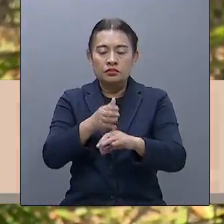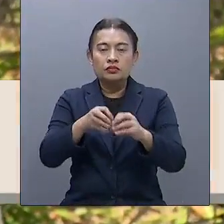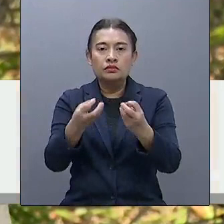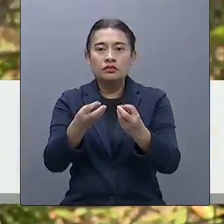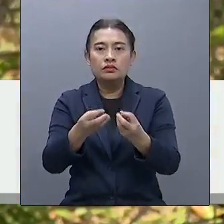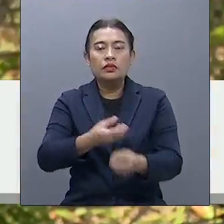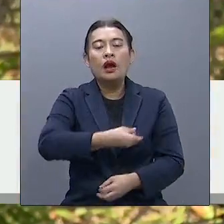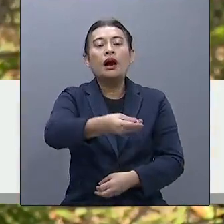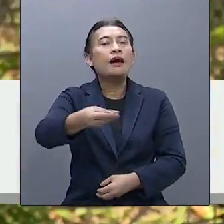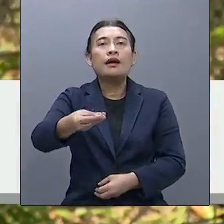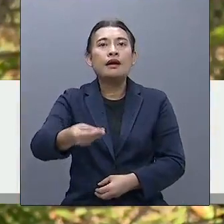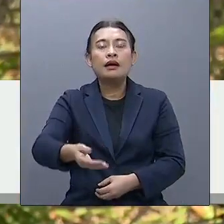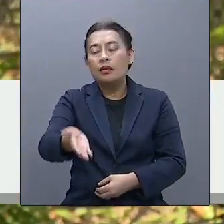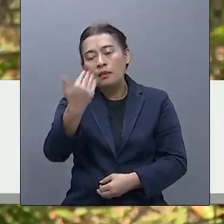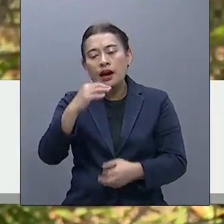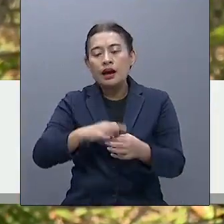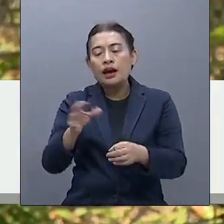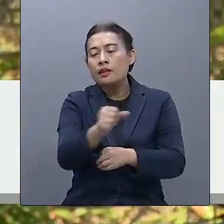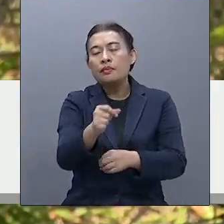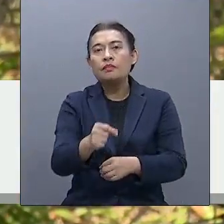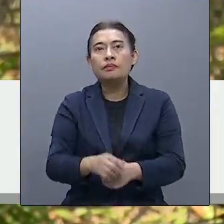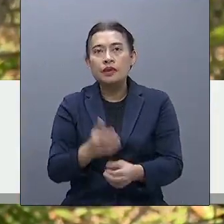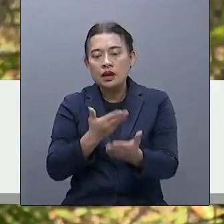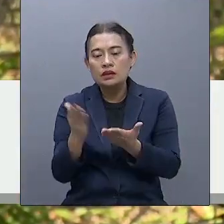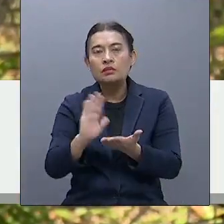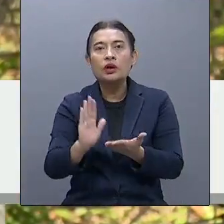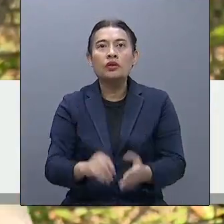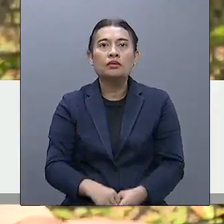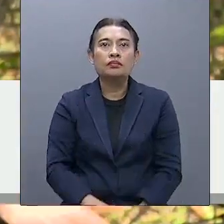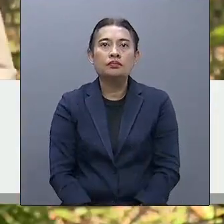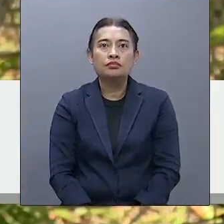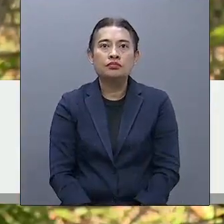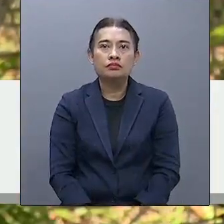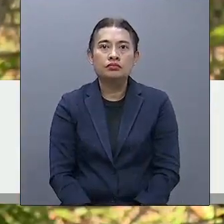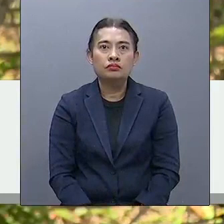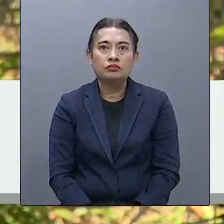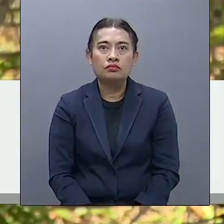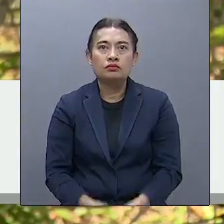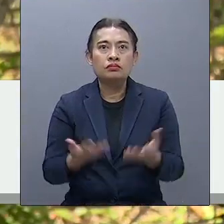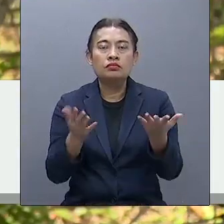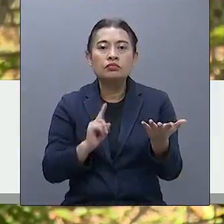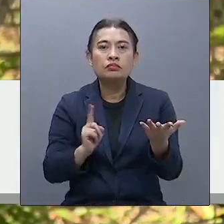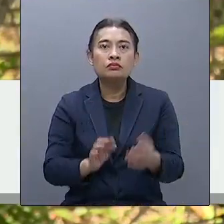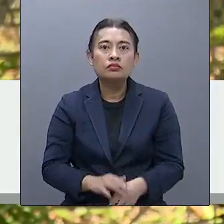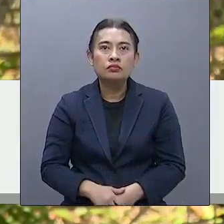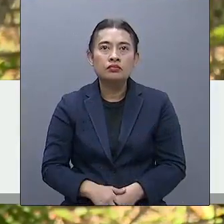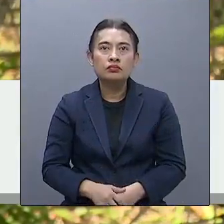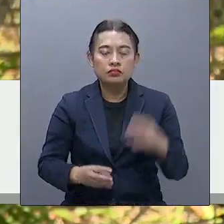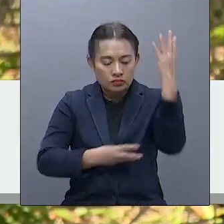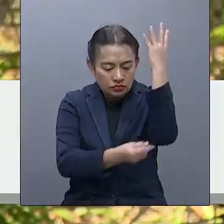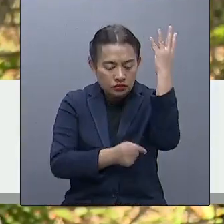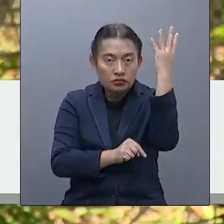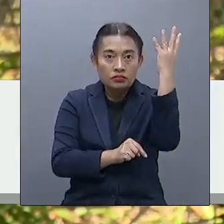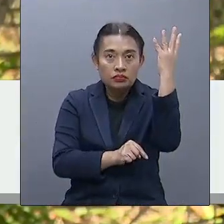อกให้ลูกหลานมาเก็บไปโดยไม่มีราคาแล้วทีนี้ผลจะส่งกลับมาคือจะซื้อปุ๋ยมาใส่มังคุด